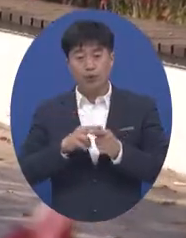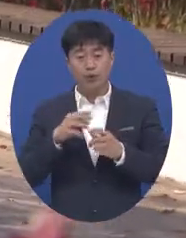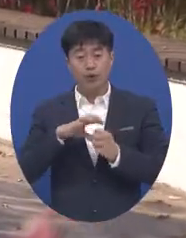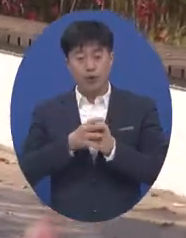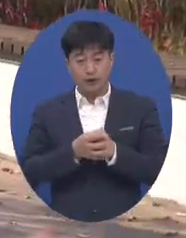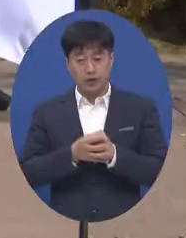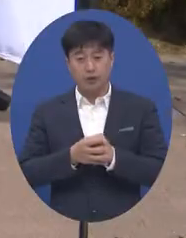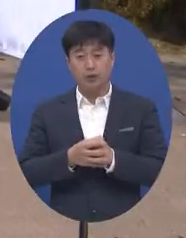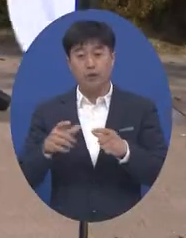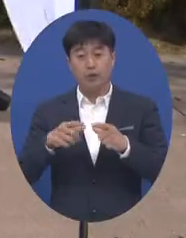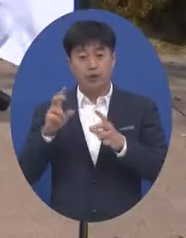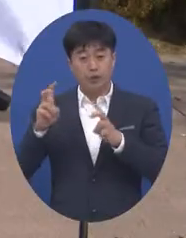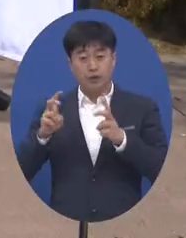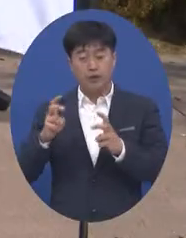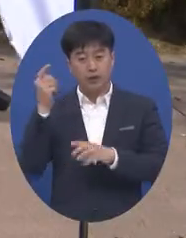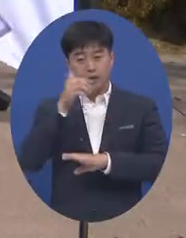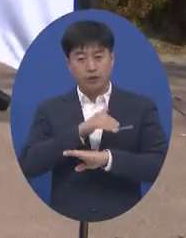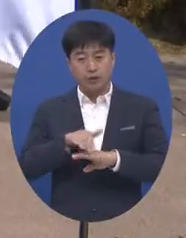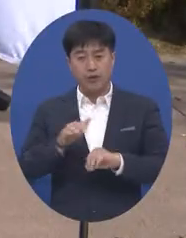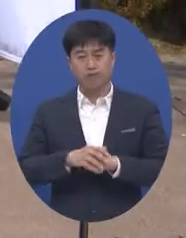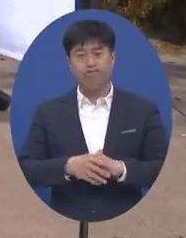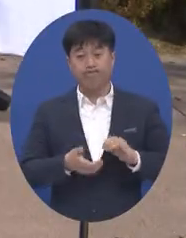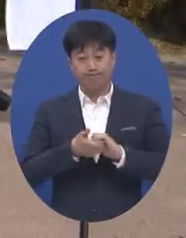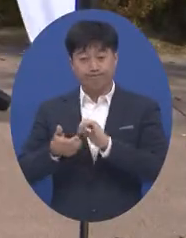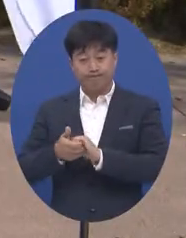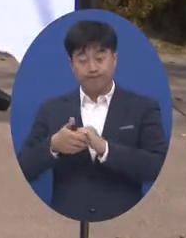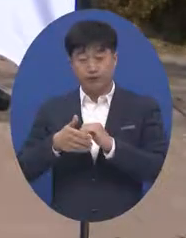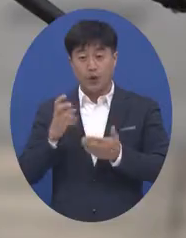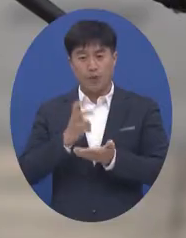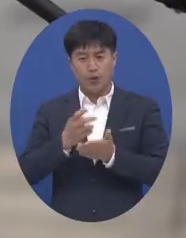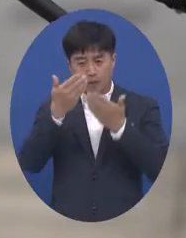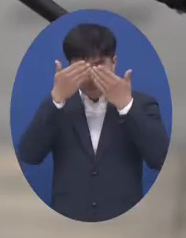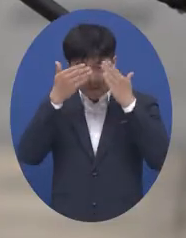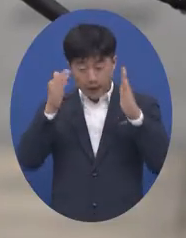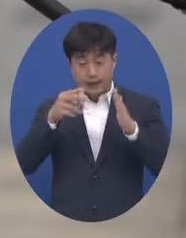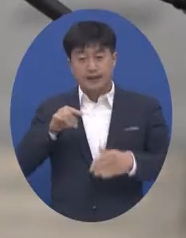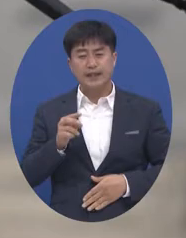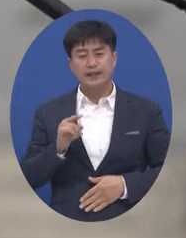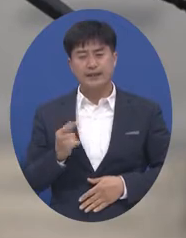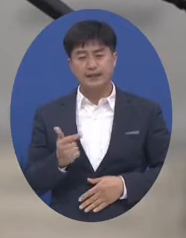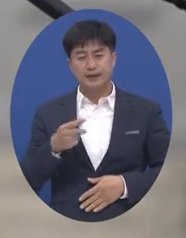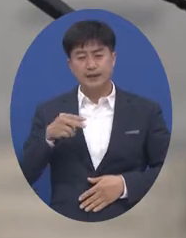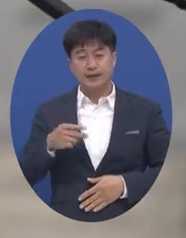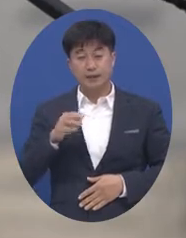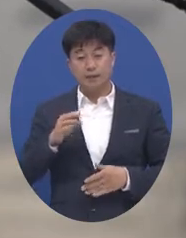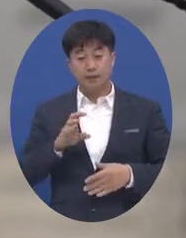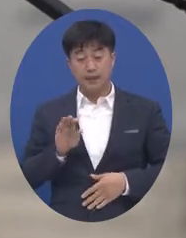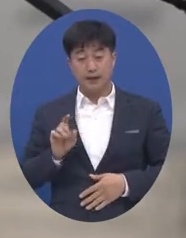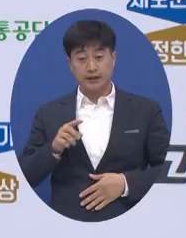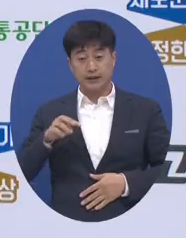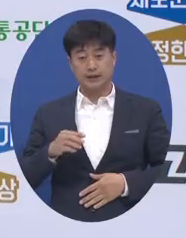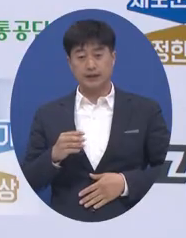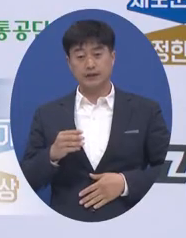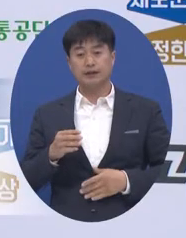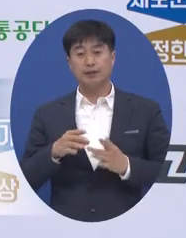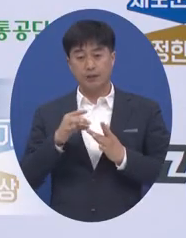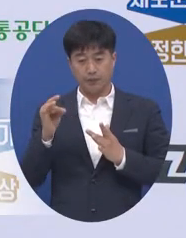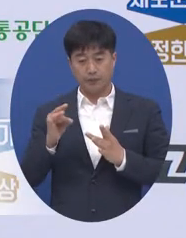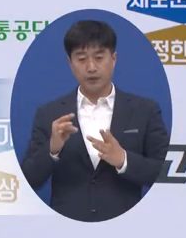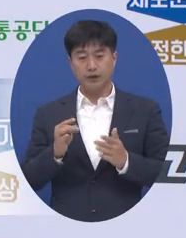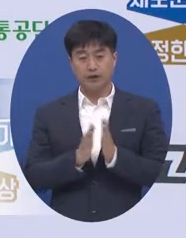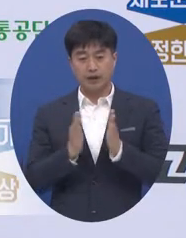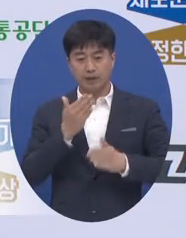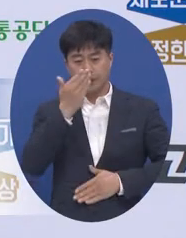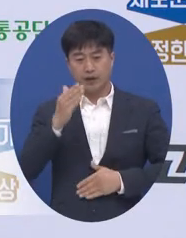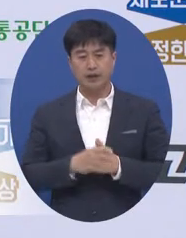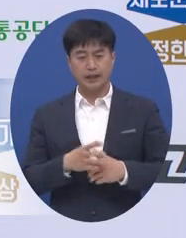민간 기업과 기획, 일정 기간 규제를 면제받는 정부의 규제 샌드박스에 선정돼 실시하게 됐습니다. 이제 안전 문제